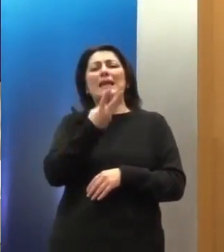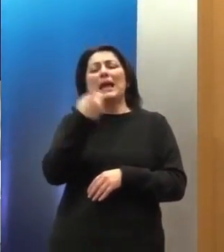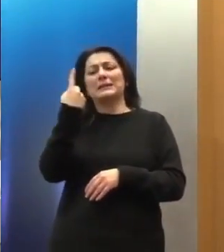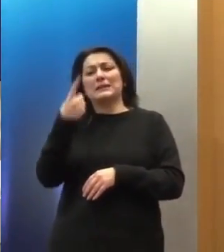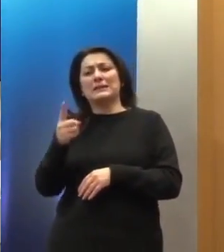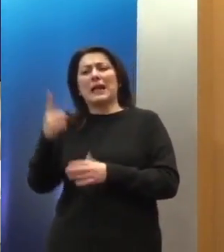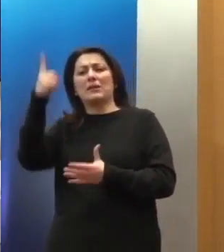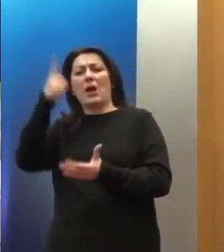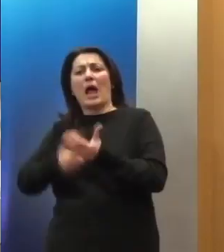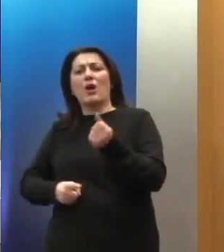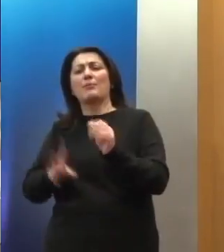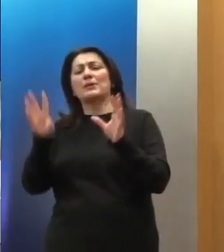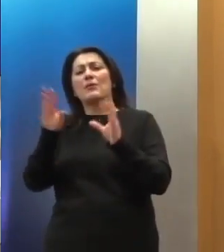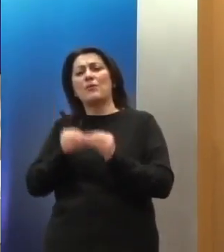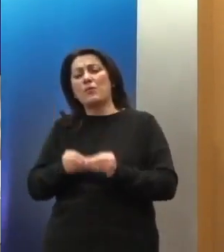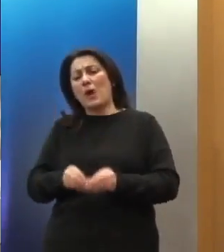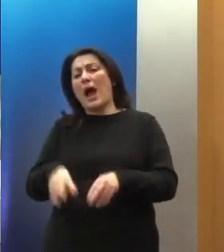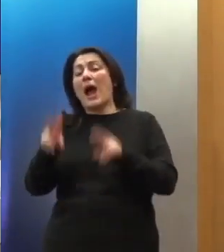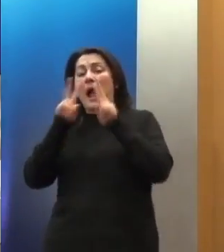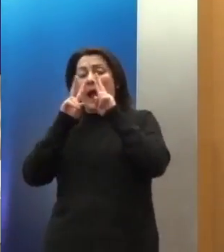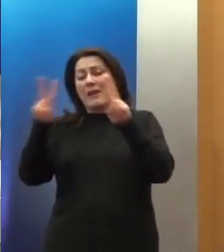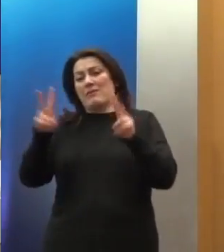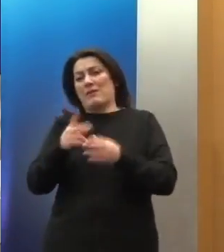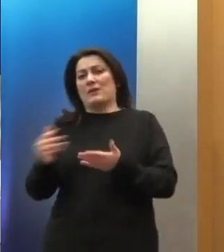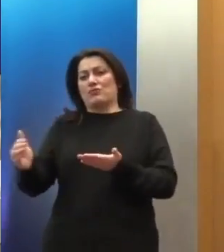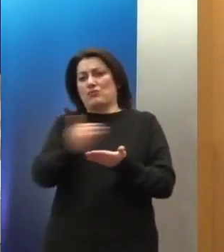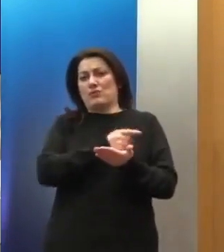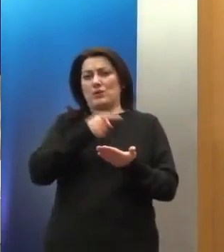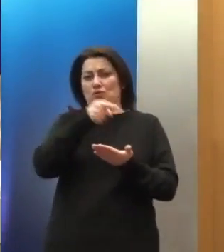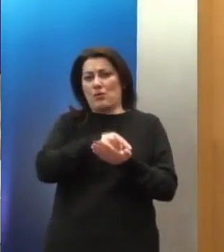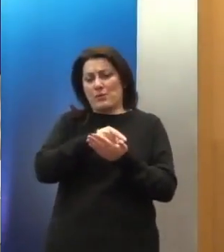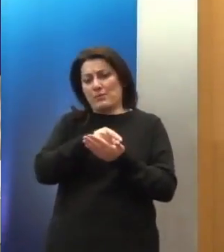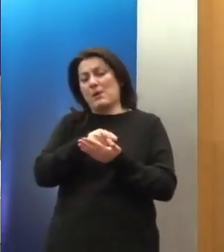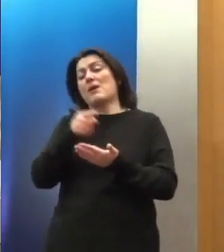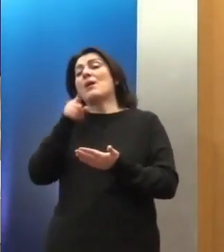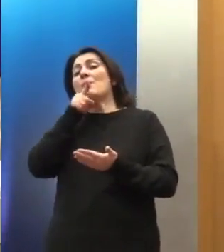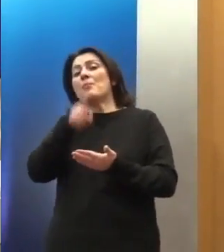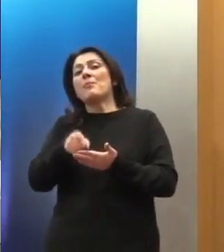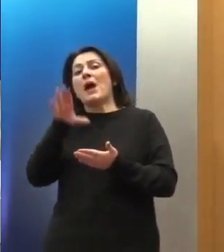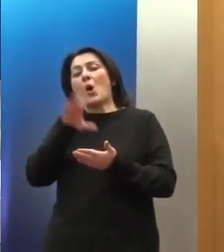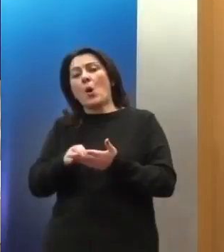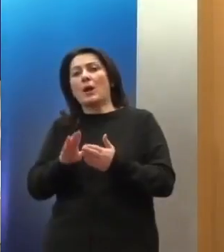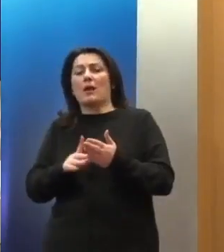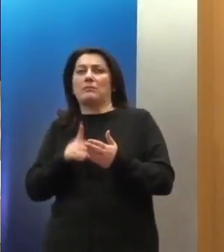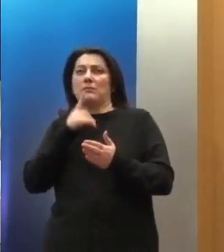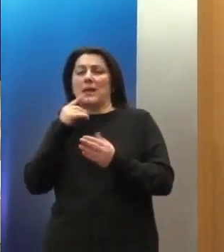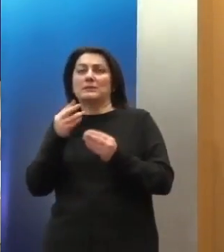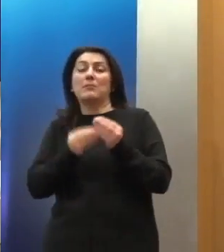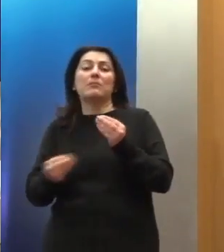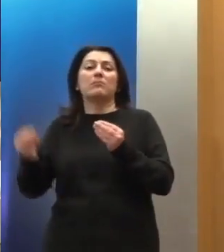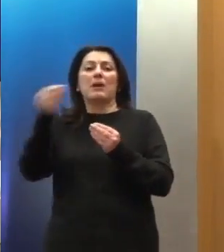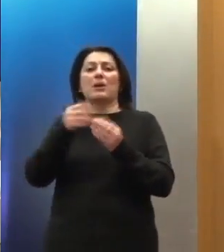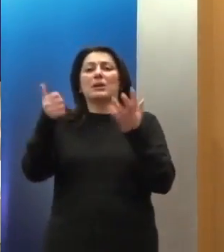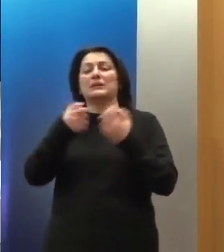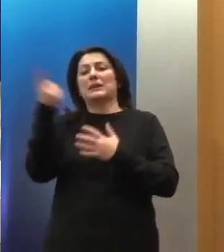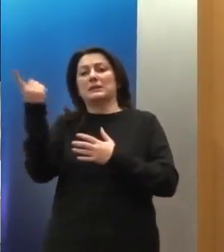ελλείμματος προς το ΕΠ ή υπερβαίνει μία χώρα πάνω από το 60% του χρέους